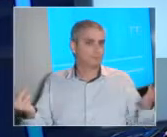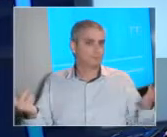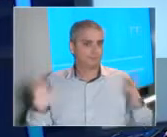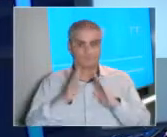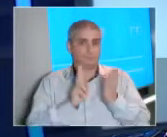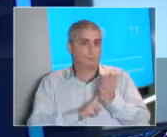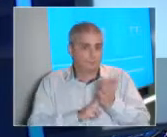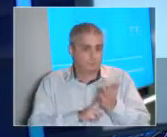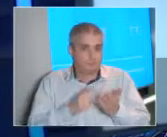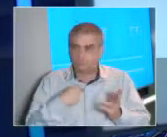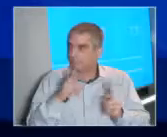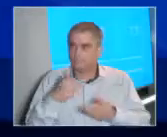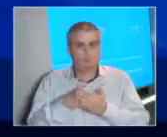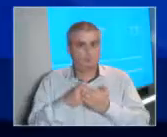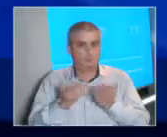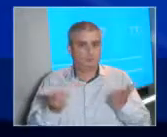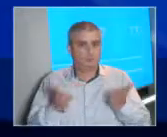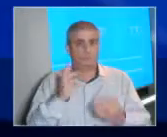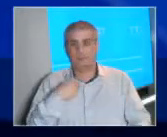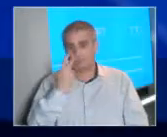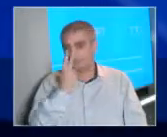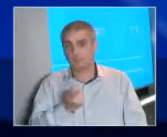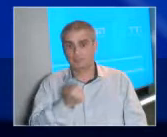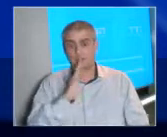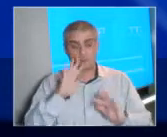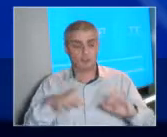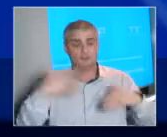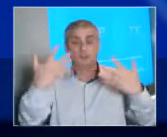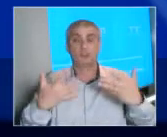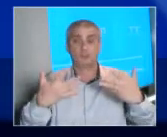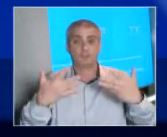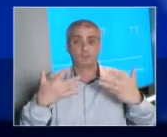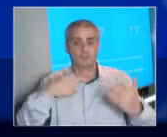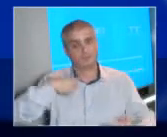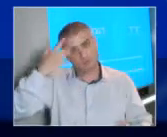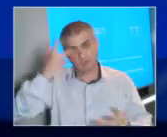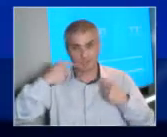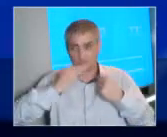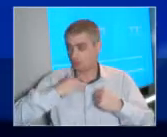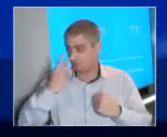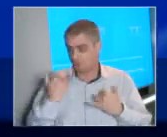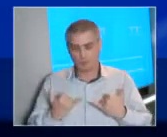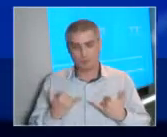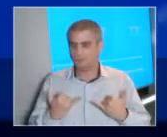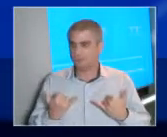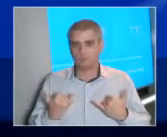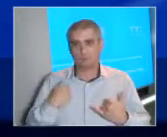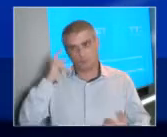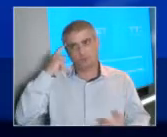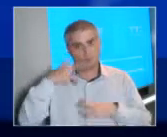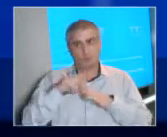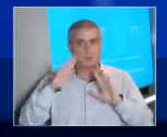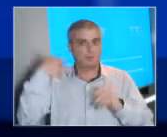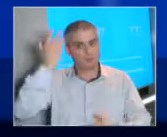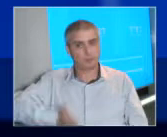הכל נכון, אנחנו לא יכולים להמשיך ככה. זאת אומרת, אם אני מסתכל 10 שנים קדימה, ואני יודע איך מערכת החינוך שלנו נראית היום, אני מאוד מוטרד ממה